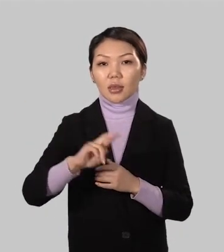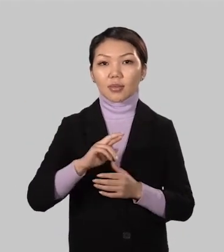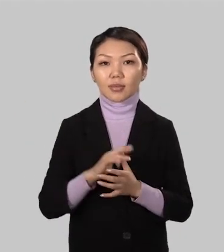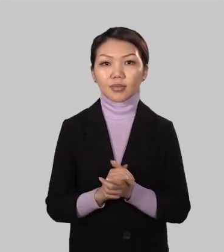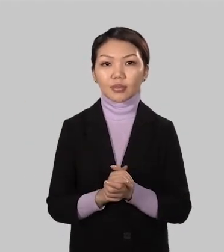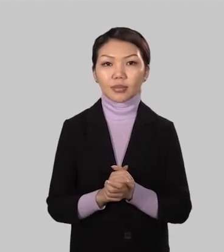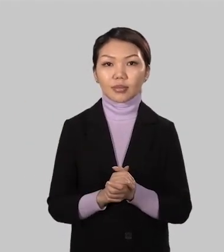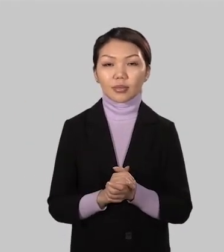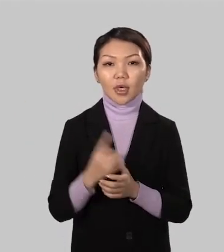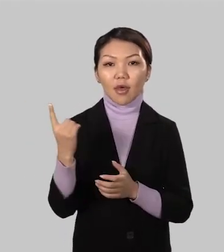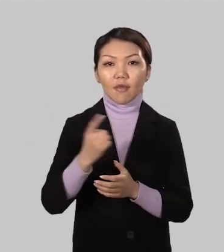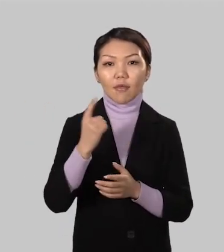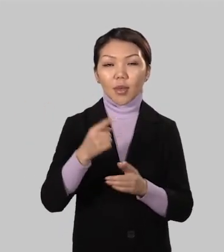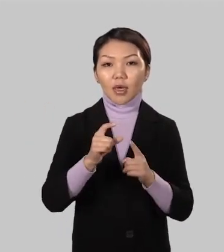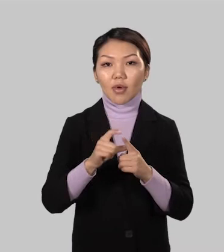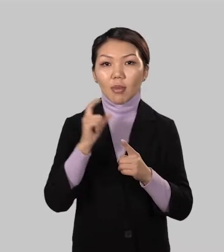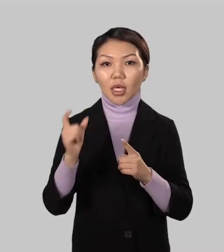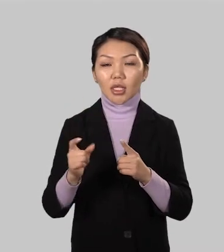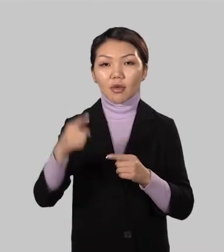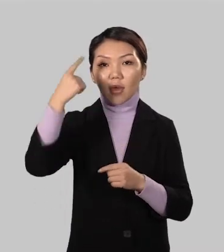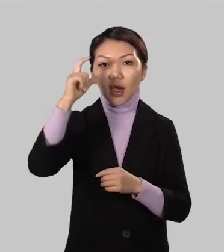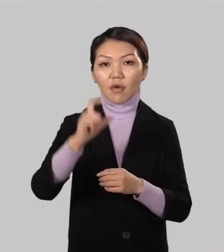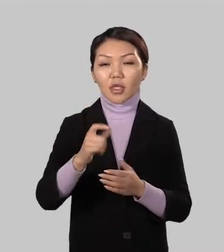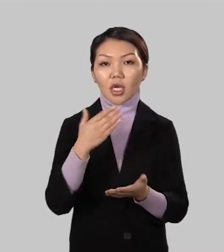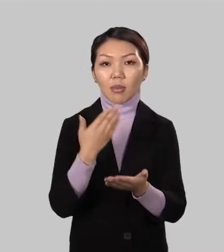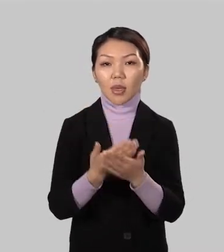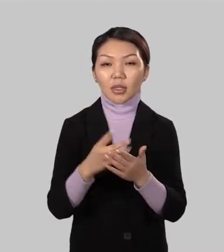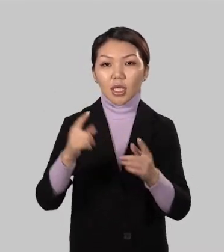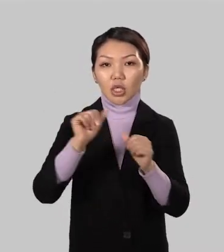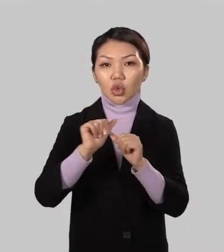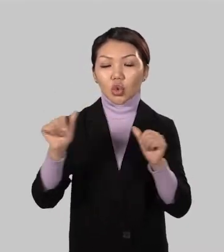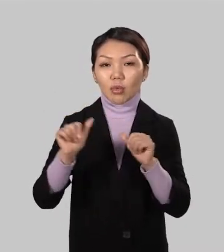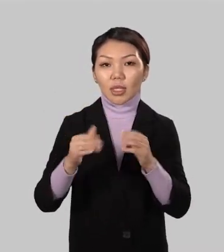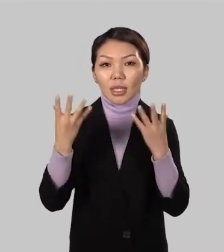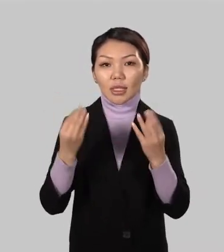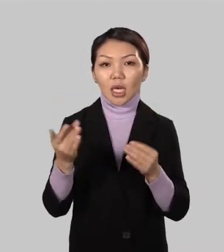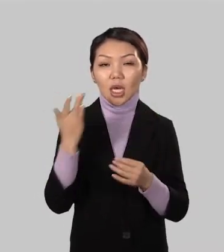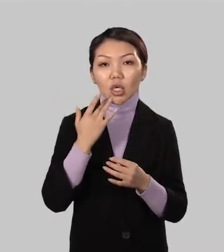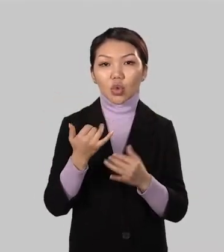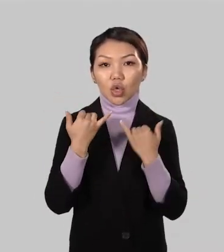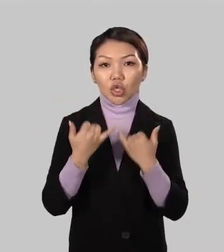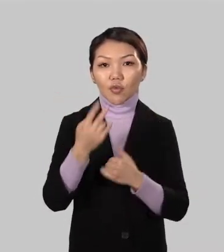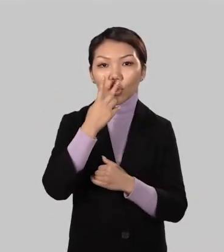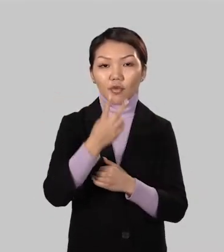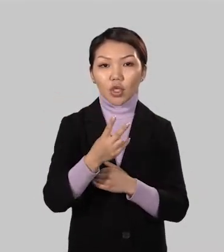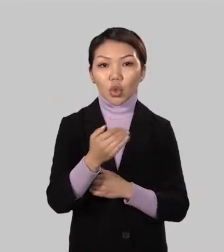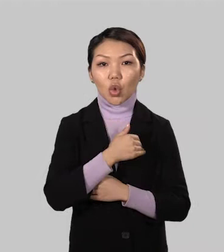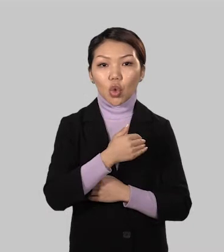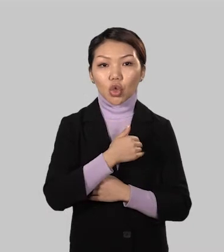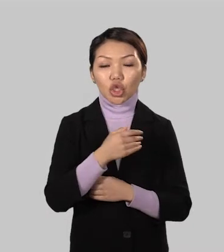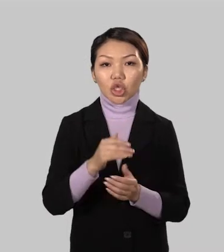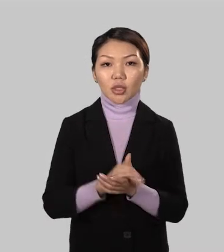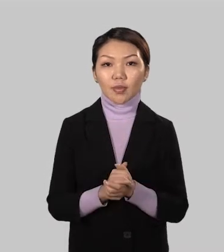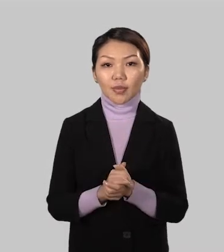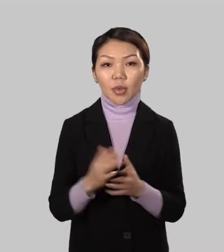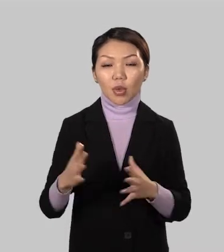в первом отрывке автор показывает особенность дня который видит сегодня он хочет подчеркнуть